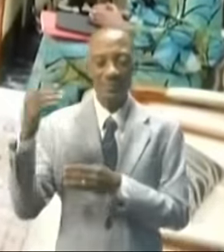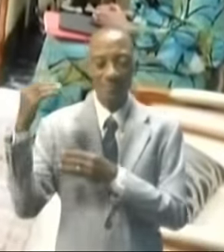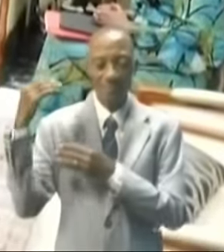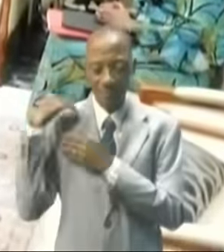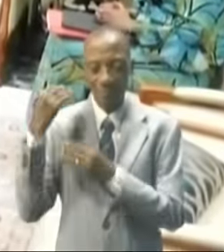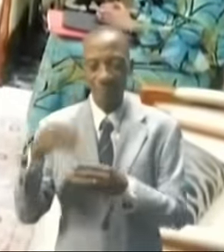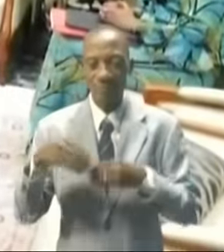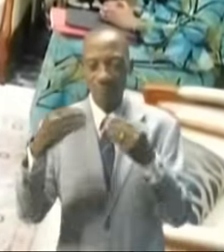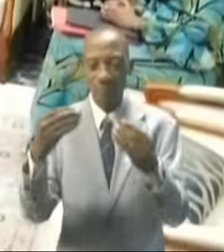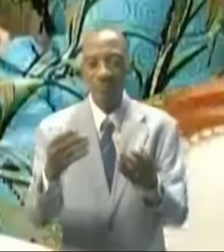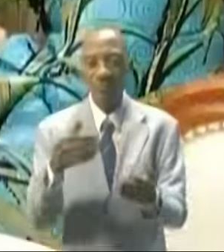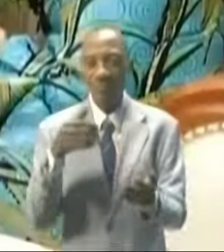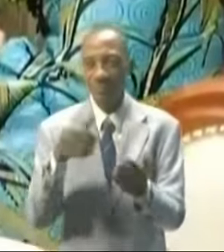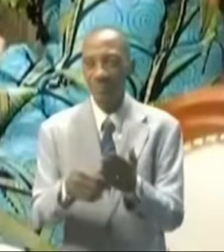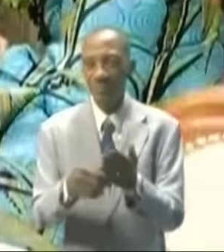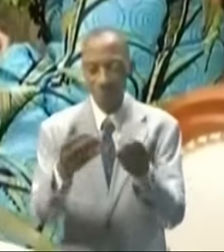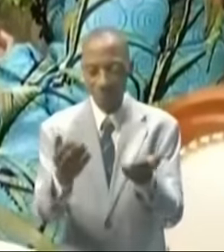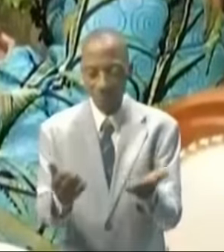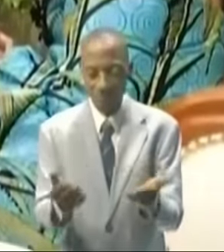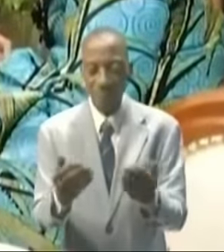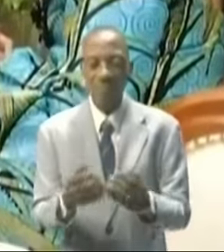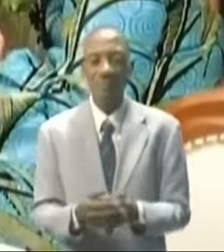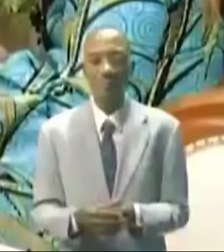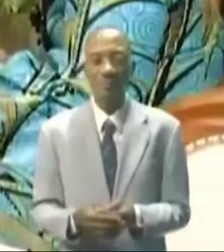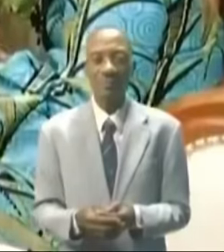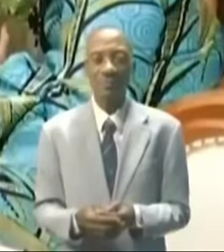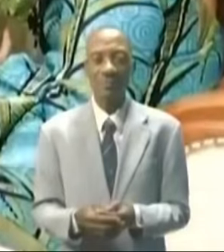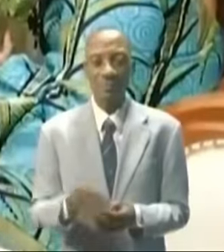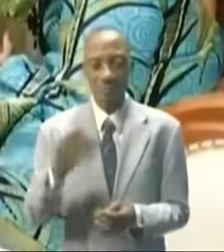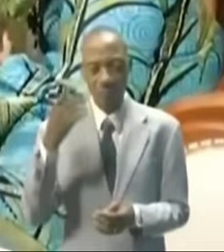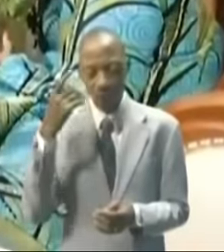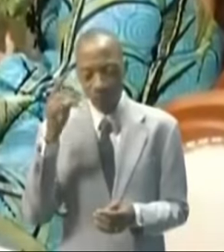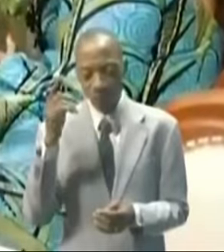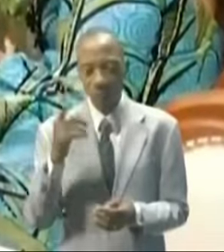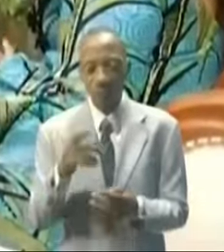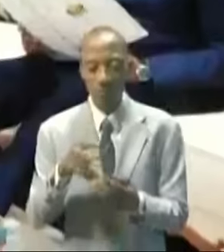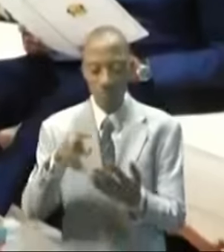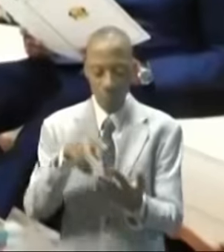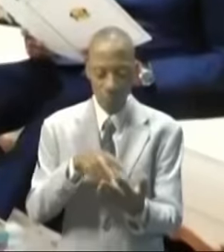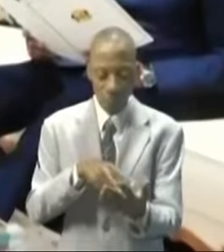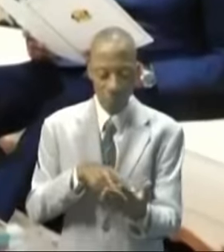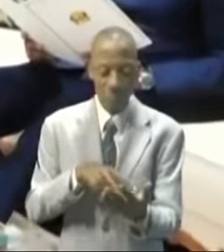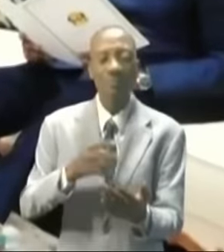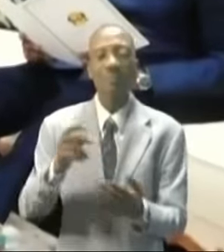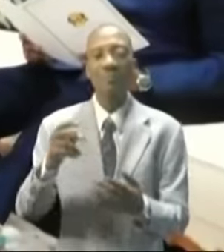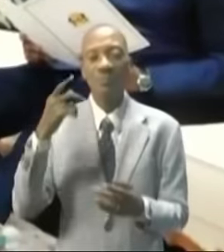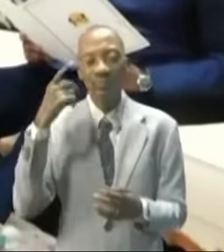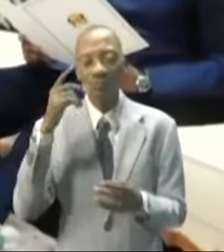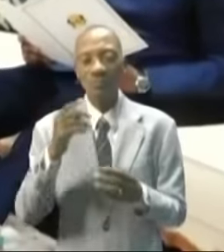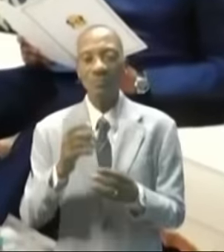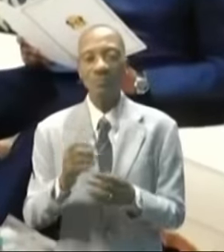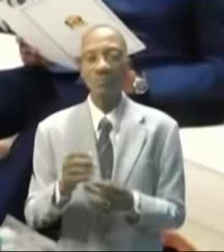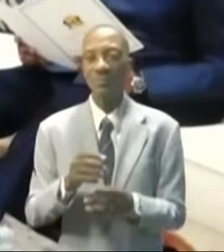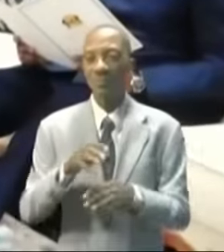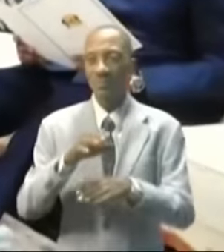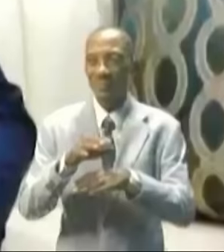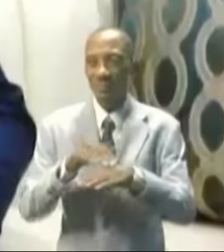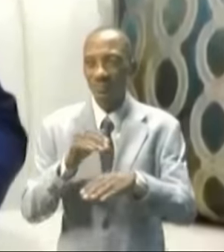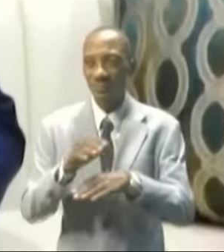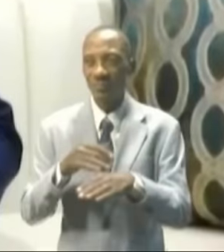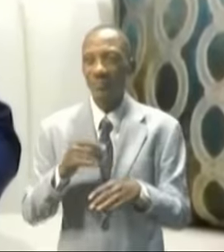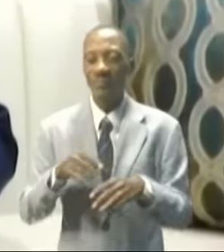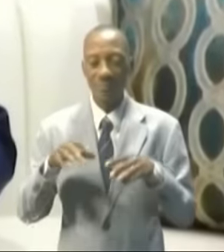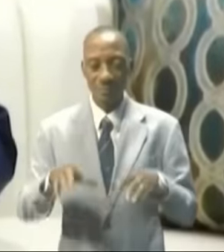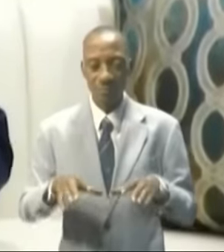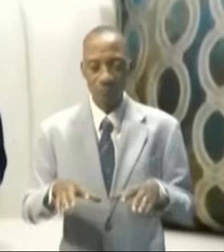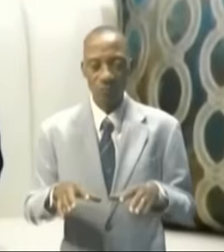pour participer dans le prochain jour à la cérémonie inaugurale du siège de la Commission climat du bassin du Congo et